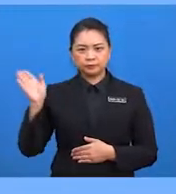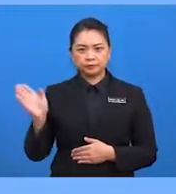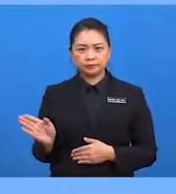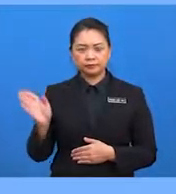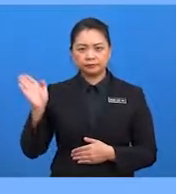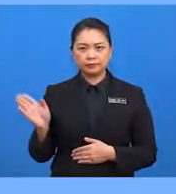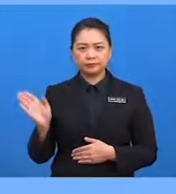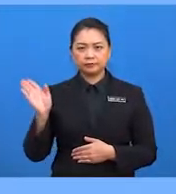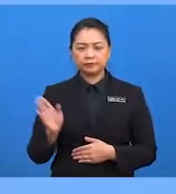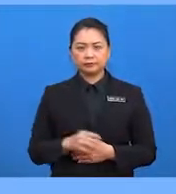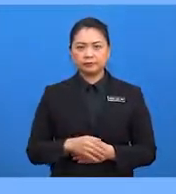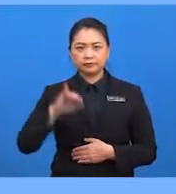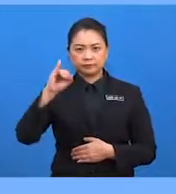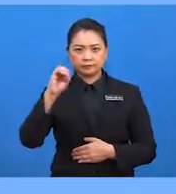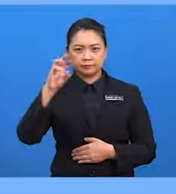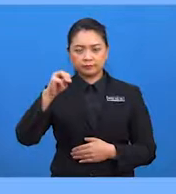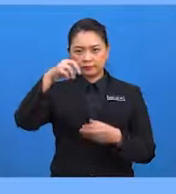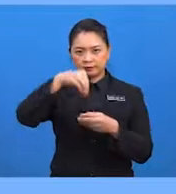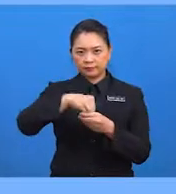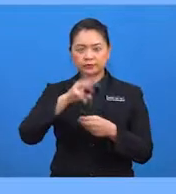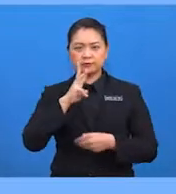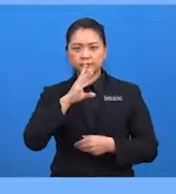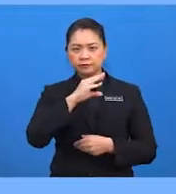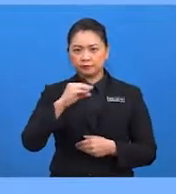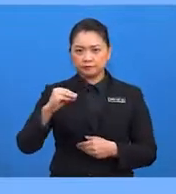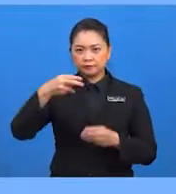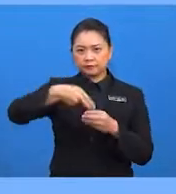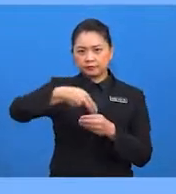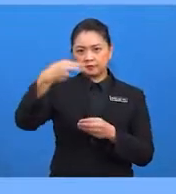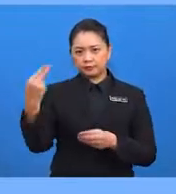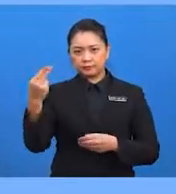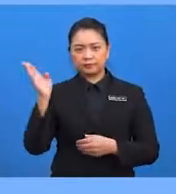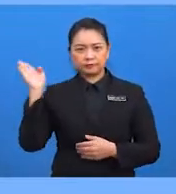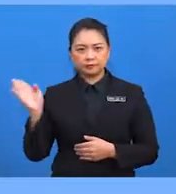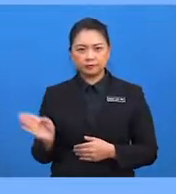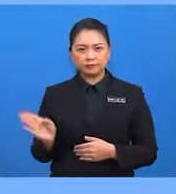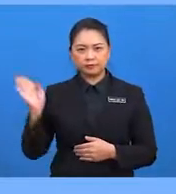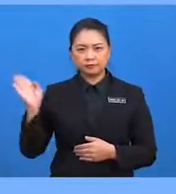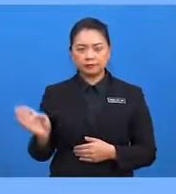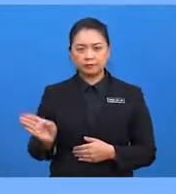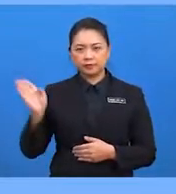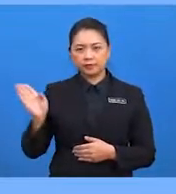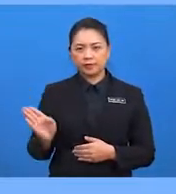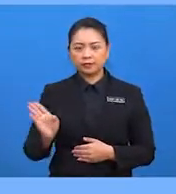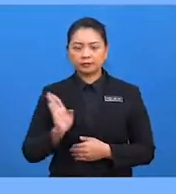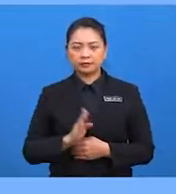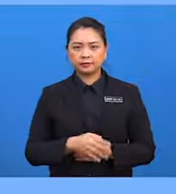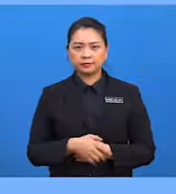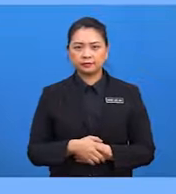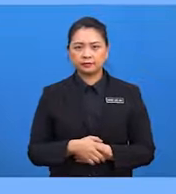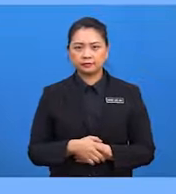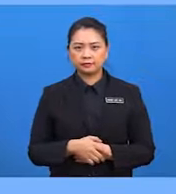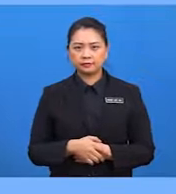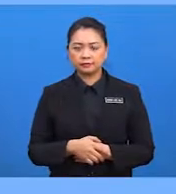di dalam air dan menghasilkan ion hidrogen, H positif, dan ion